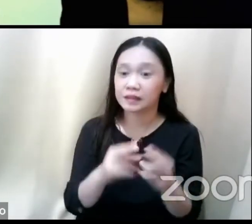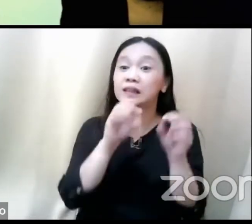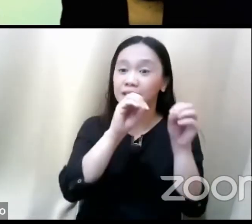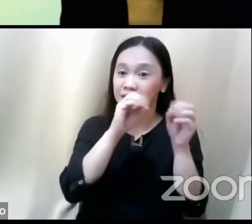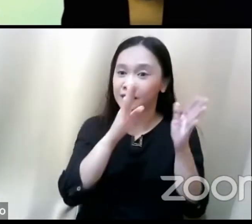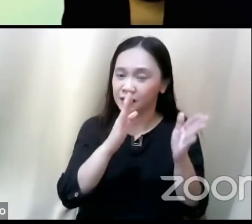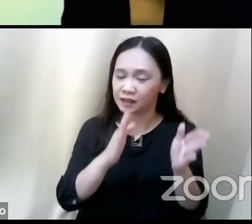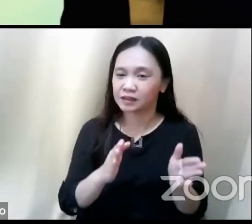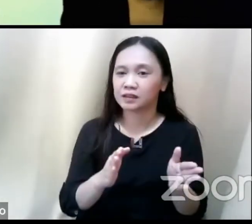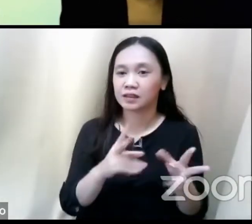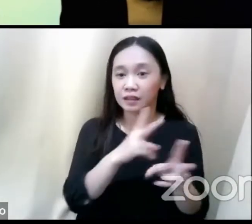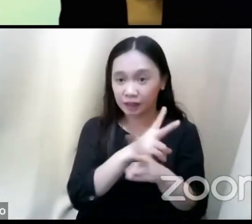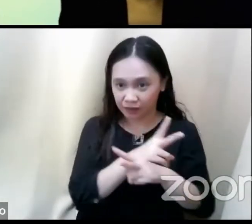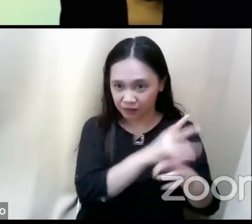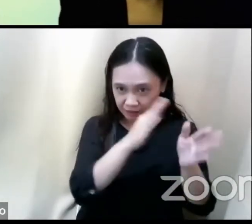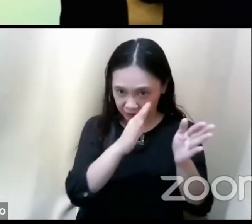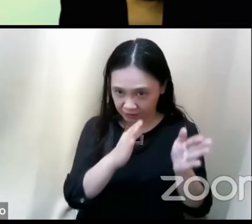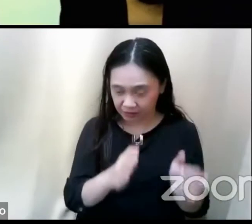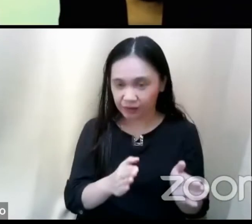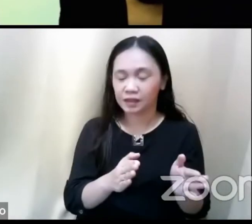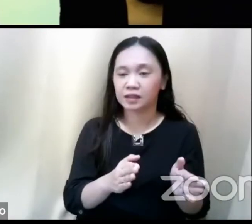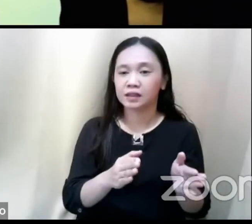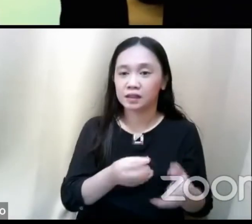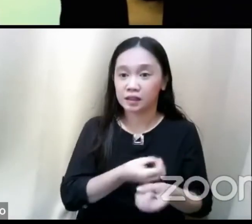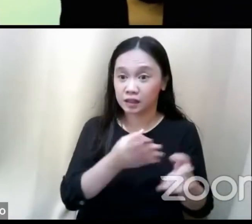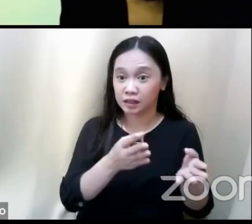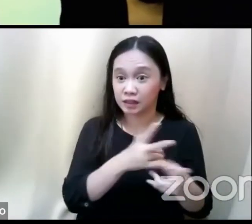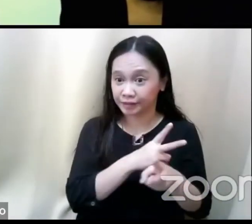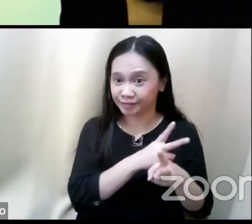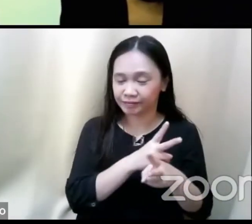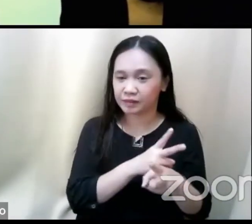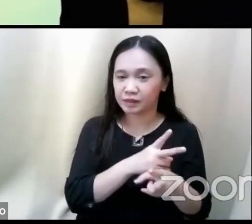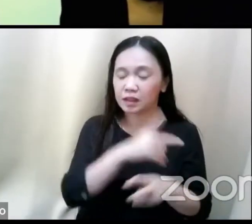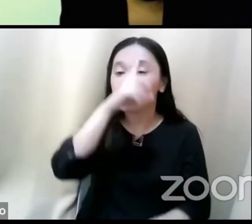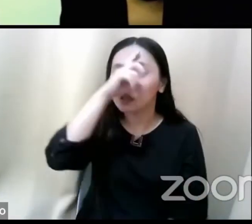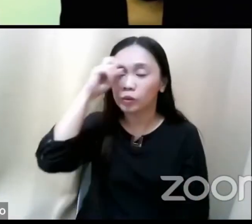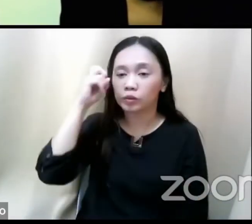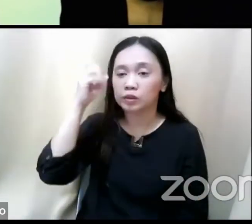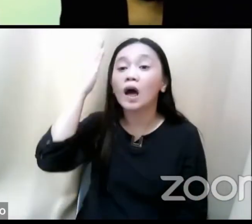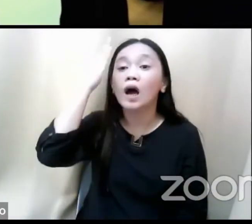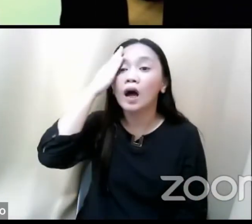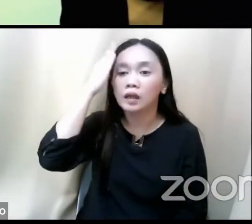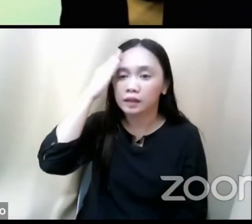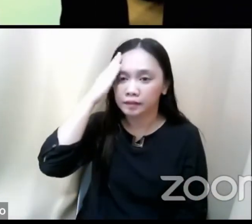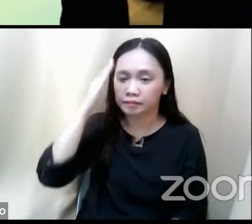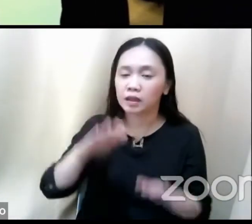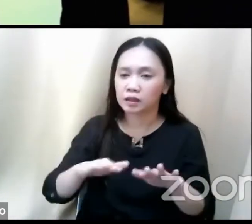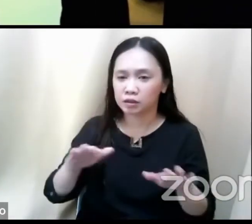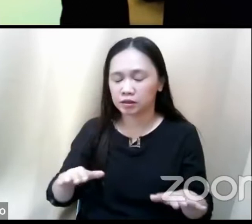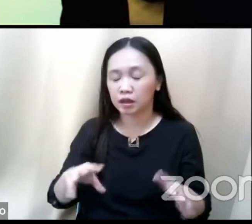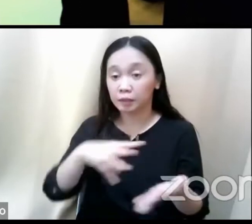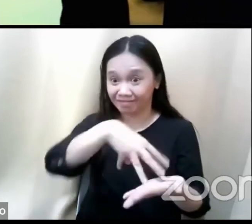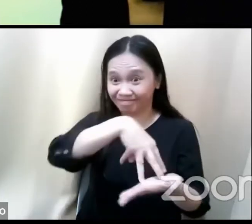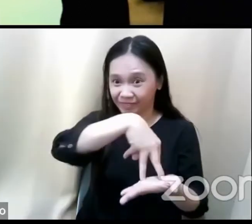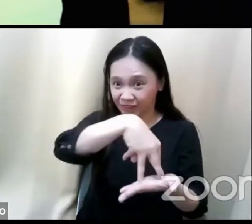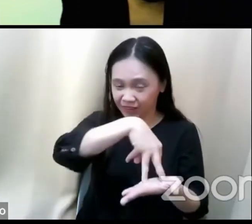teachers, carers, and caregivers. Kasi sila yung mas kilala nila yung bata na ito weakness nito eh.